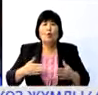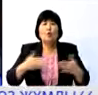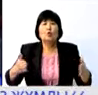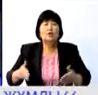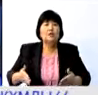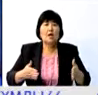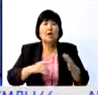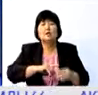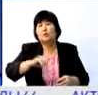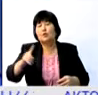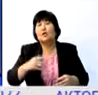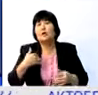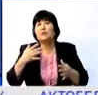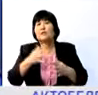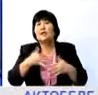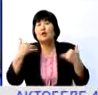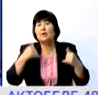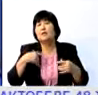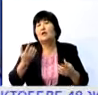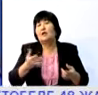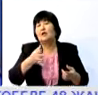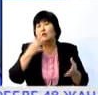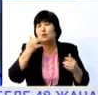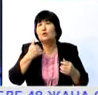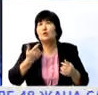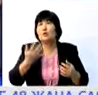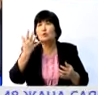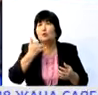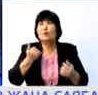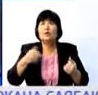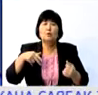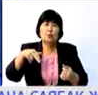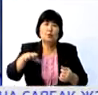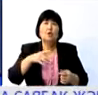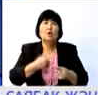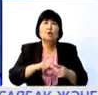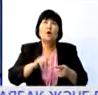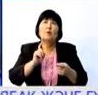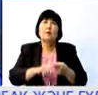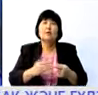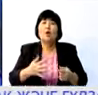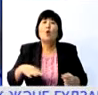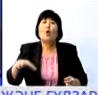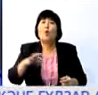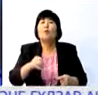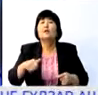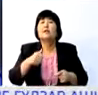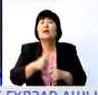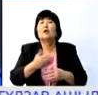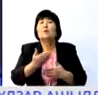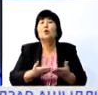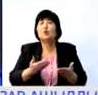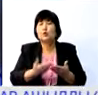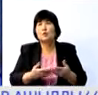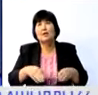кейде малымыз беймезгіл уақытта өтетінде, соған байланысты мынау облыс әкімінің